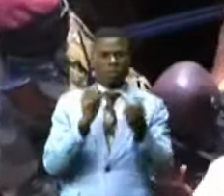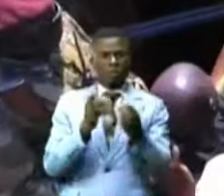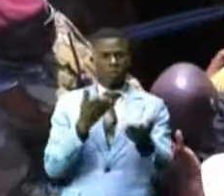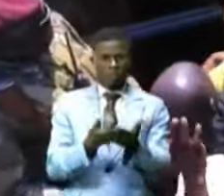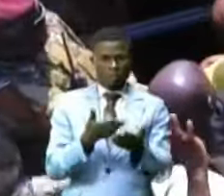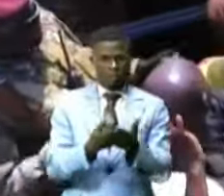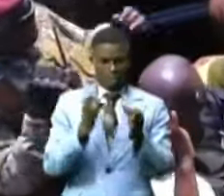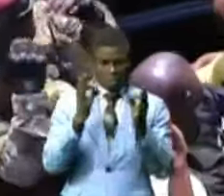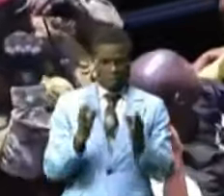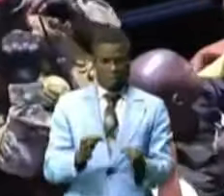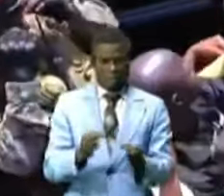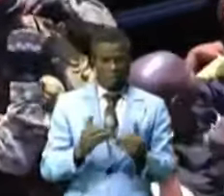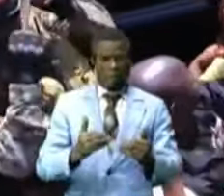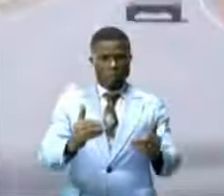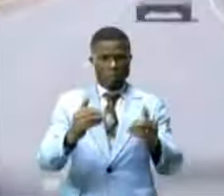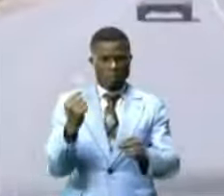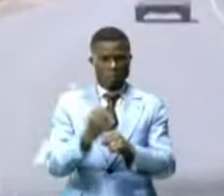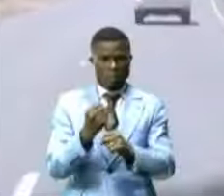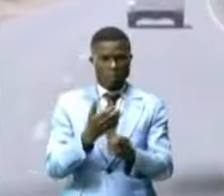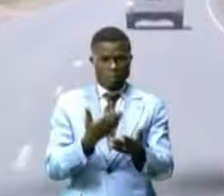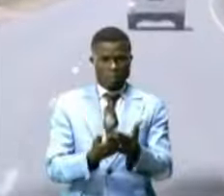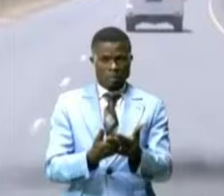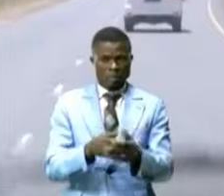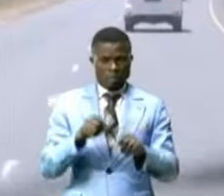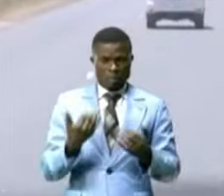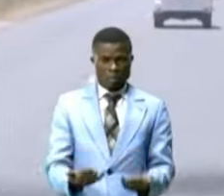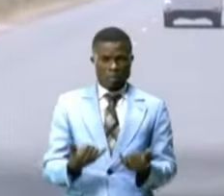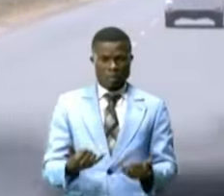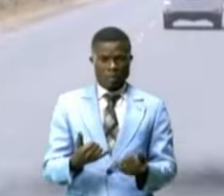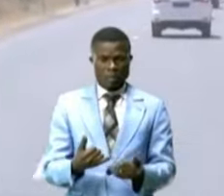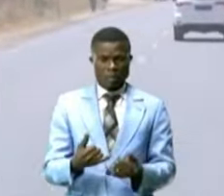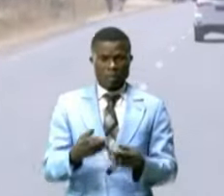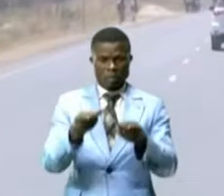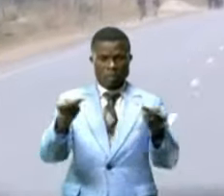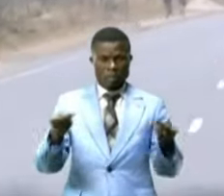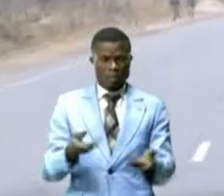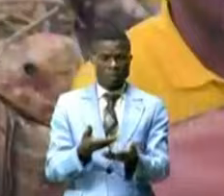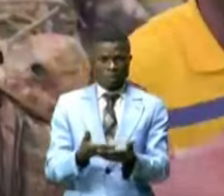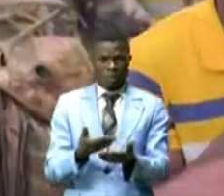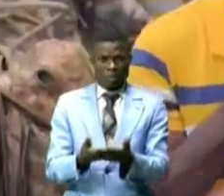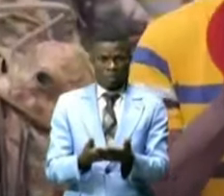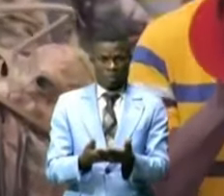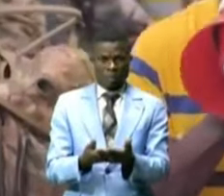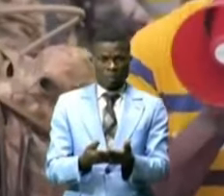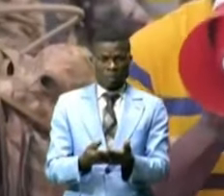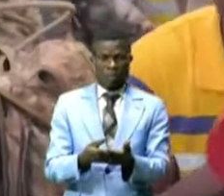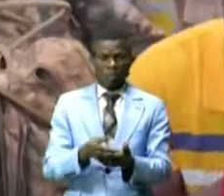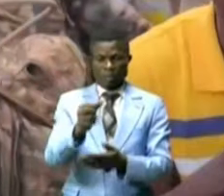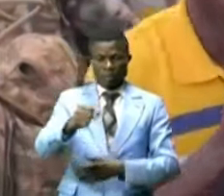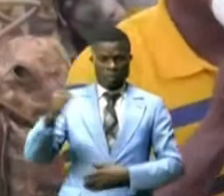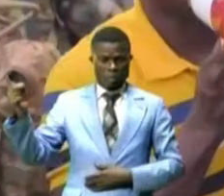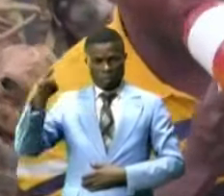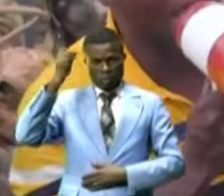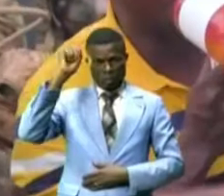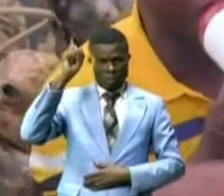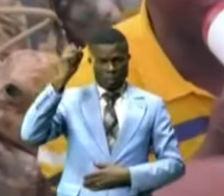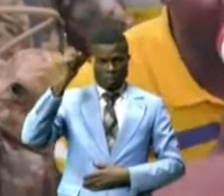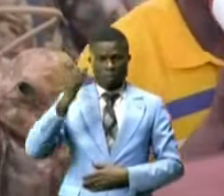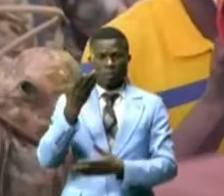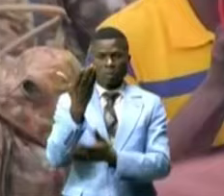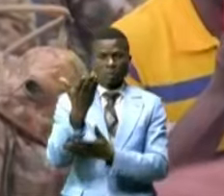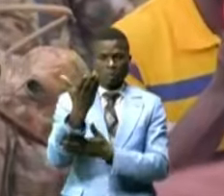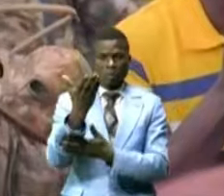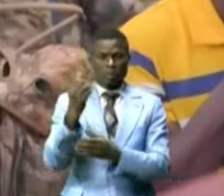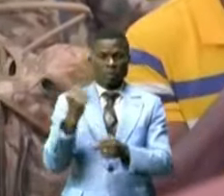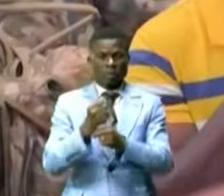avant de les laisser poursuivre sa route. Pendant ce temps, direction Sabwe Mining. À la porte principale, un plaidoyer des